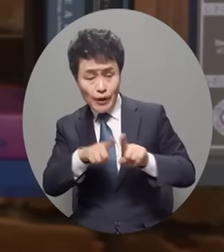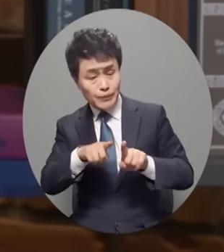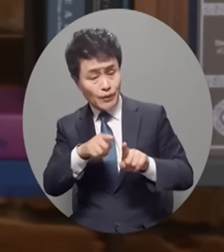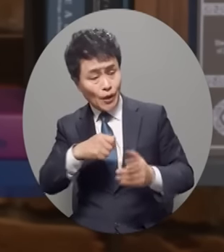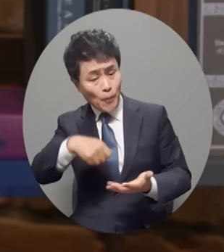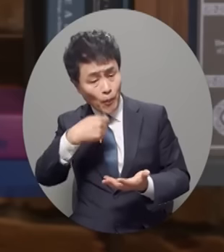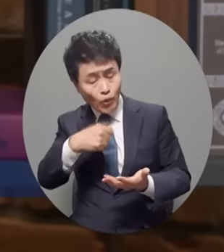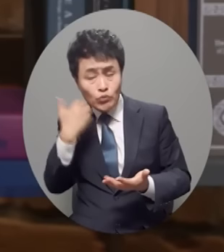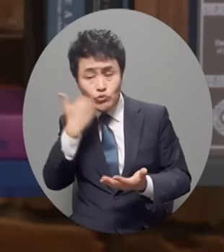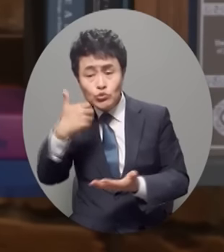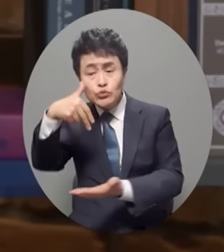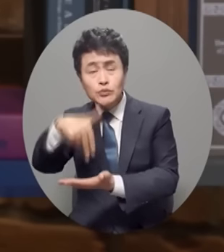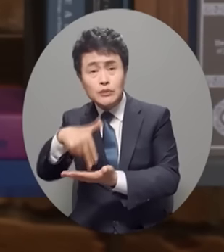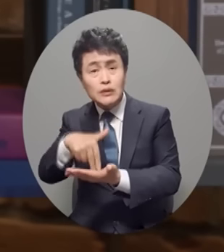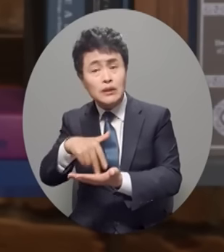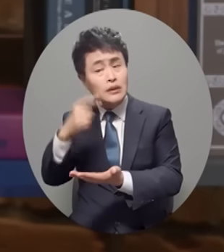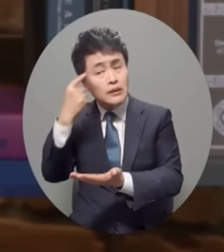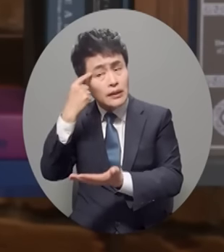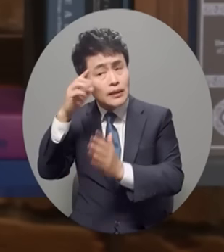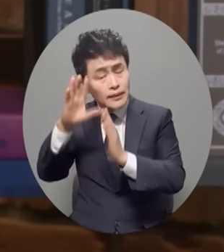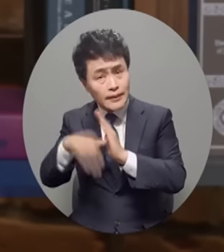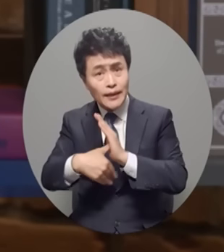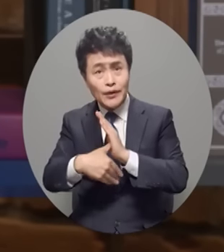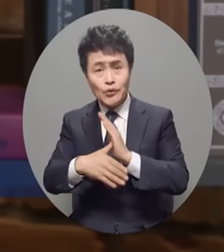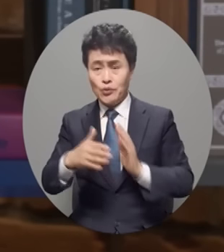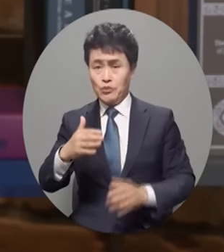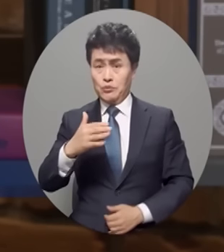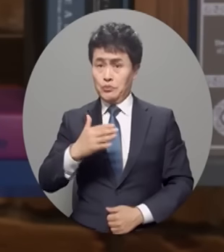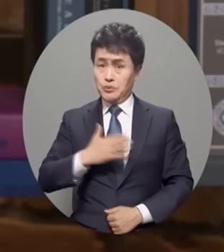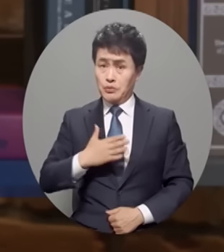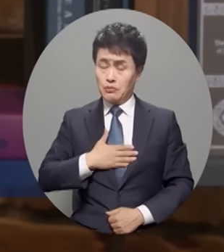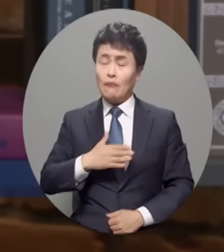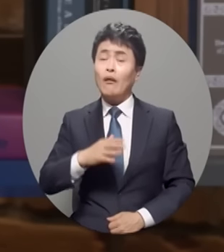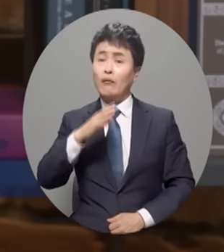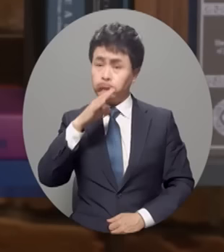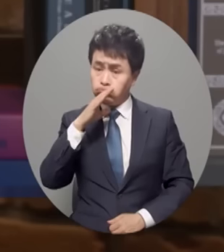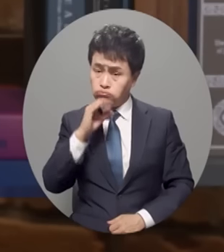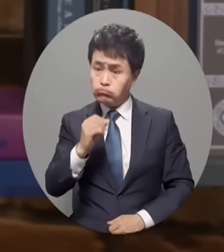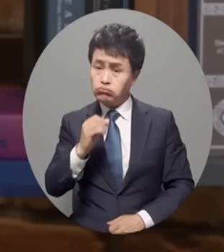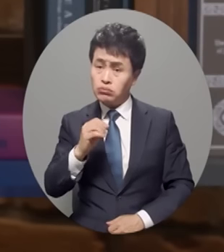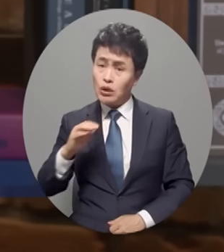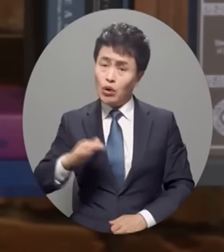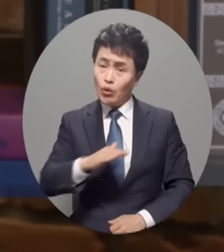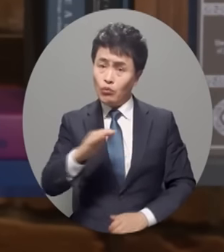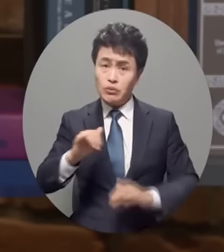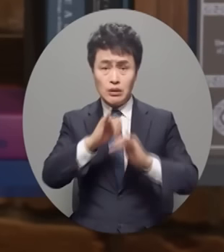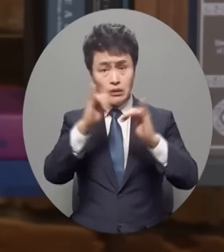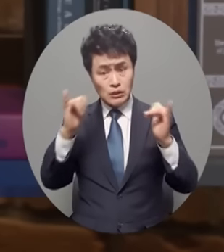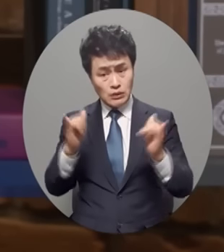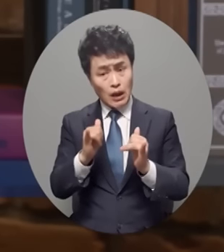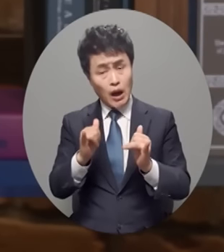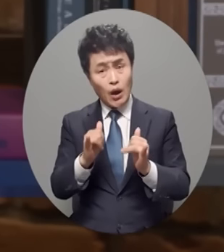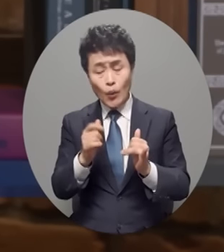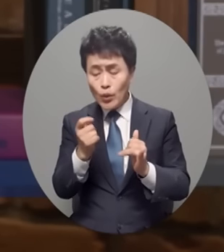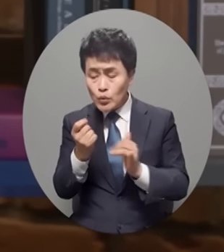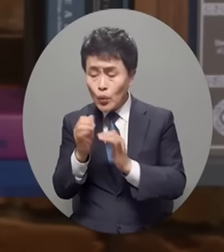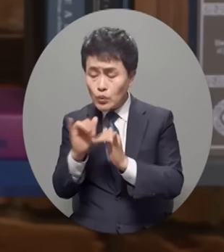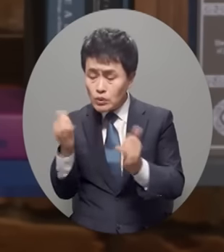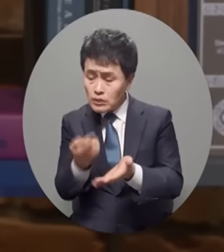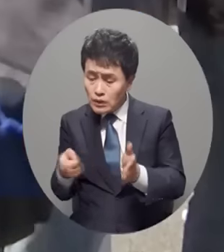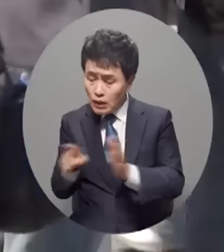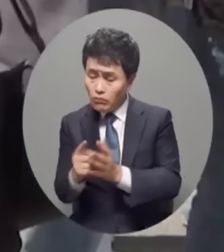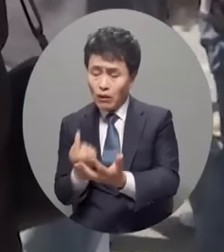누구의 편에 서겠는가를 생각했을 때 저는 당연히 우리 사회의 어떤 사회적 소수자들과 함께 할